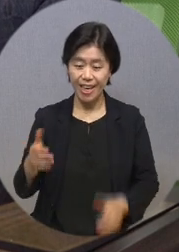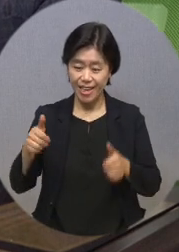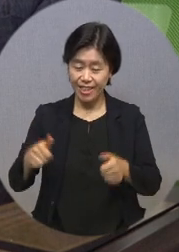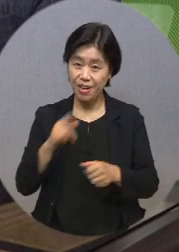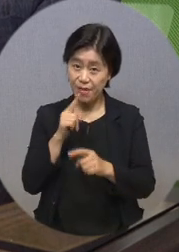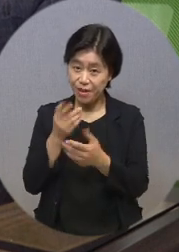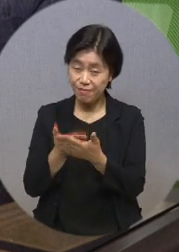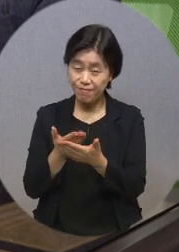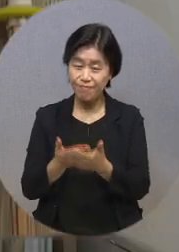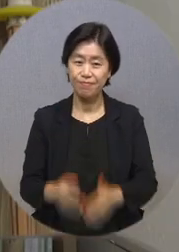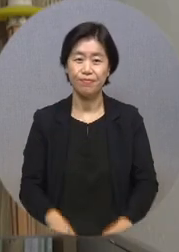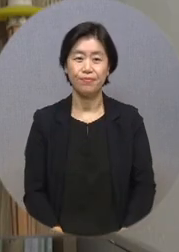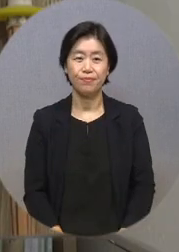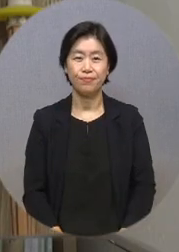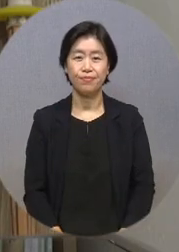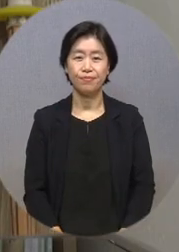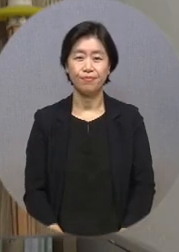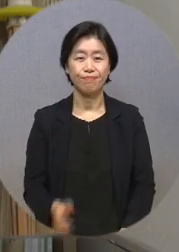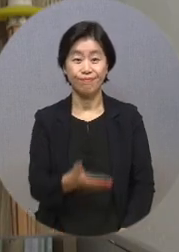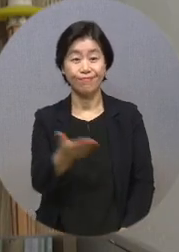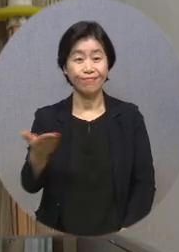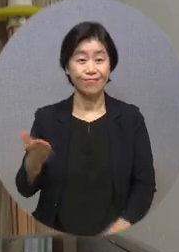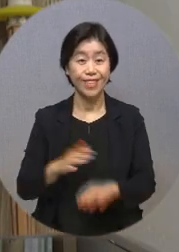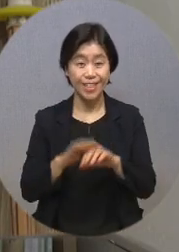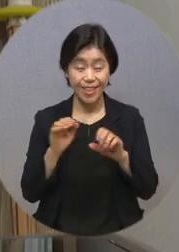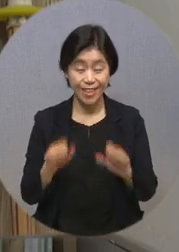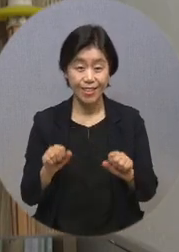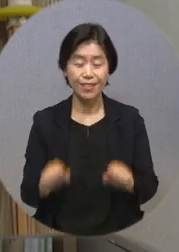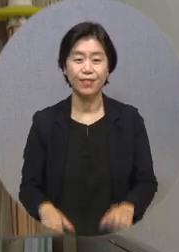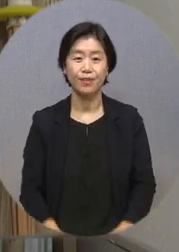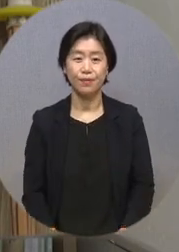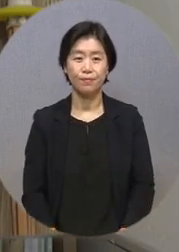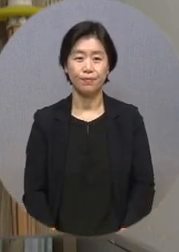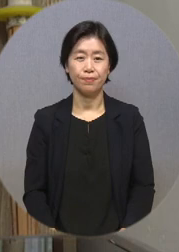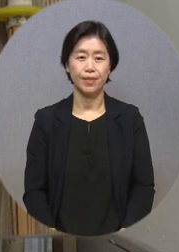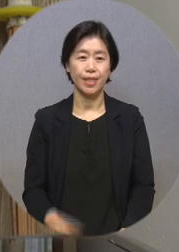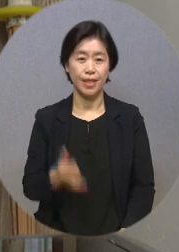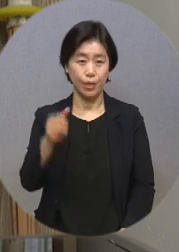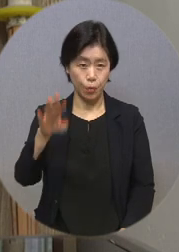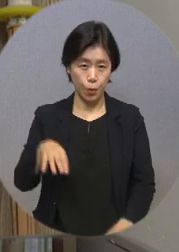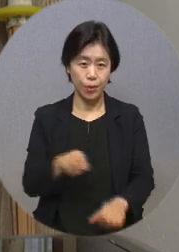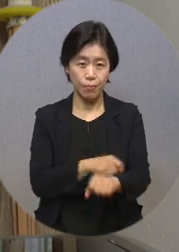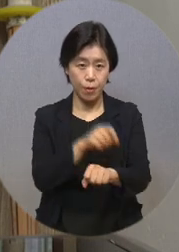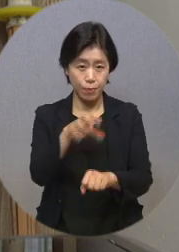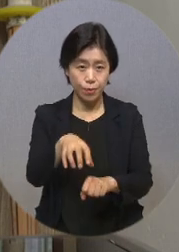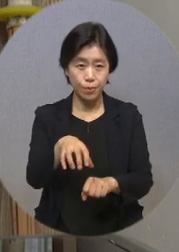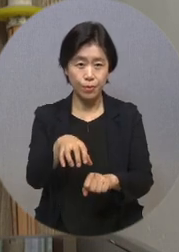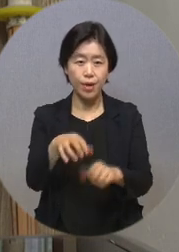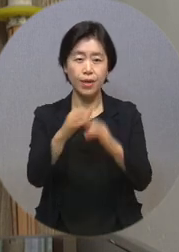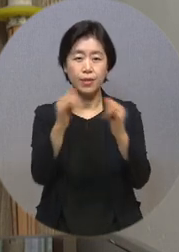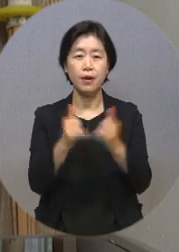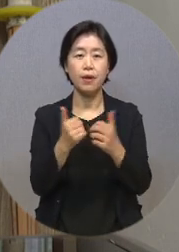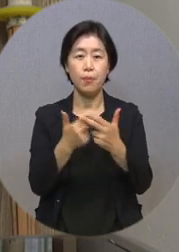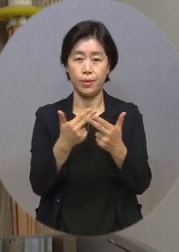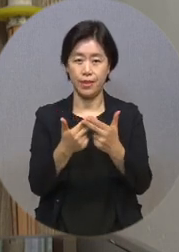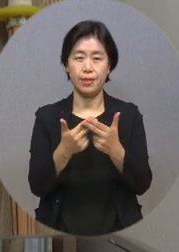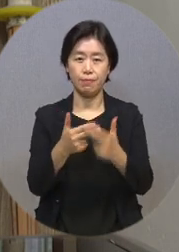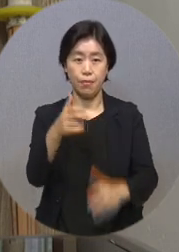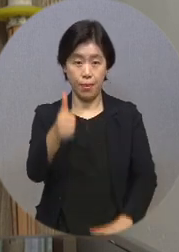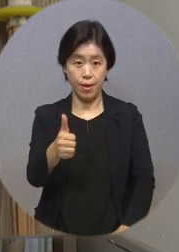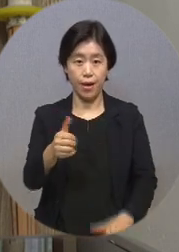말씀 부탁드리겠습니다. 네. 복지TV 시청자 여러분, 안녕하십니까. 세종특별자치시 사회복지협회장